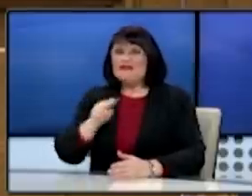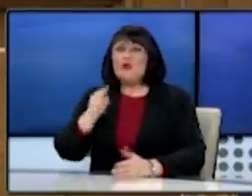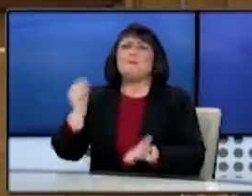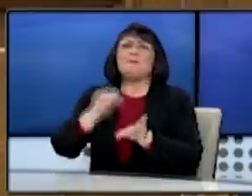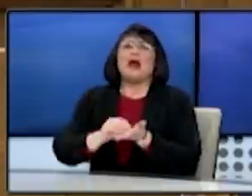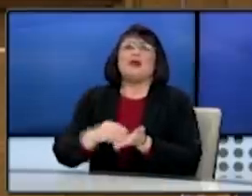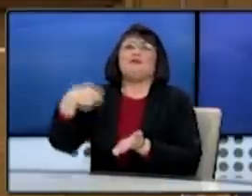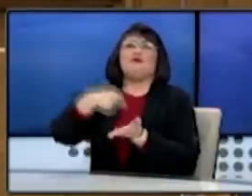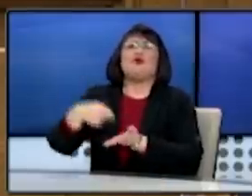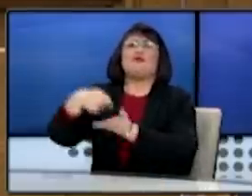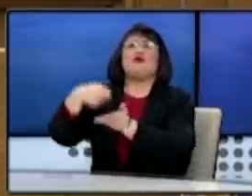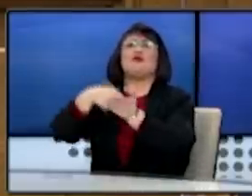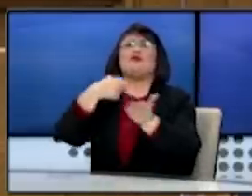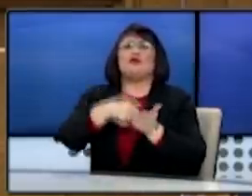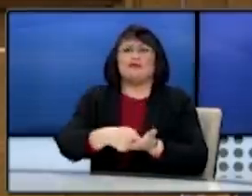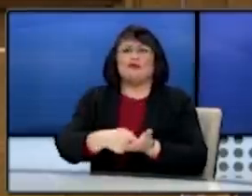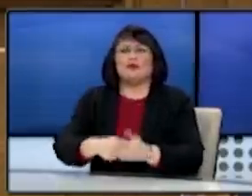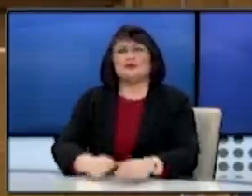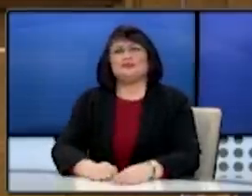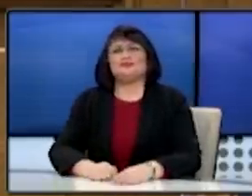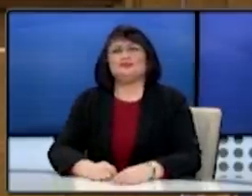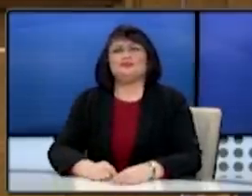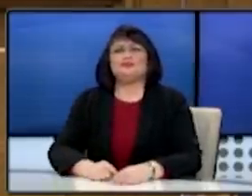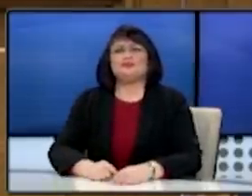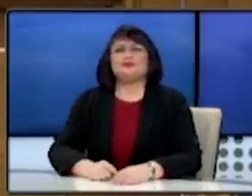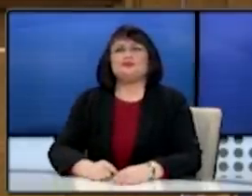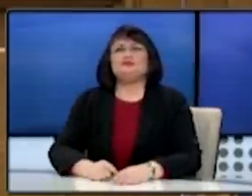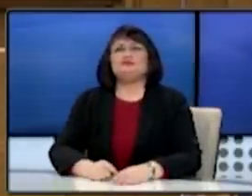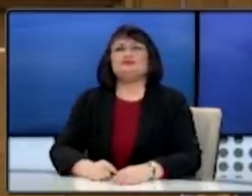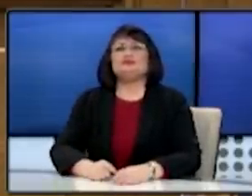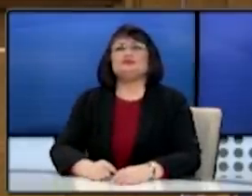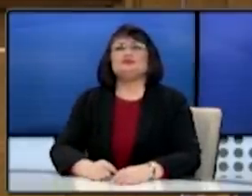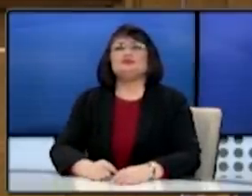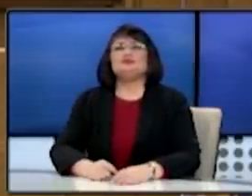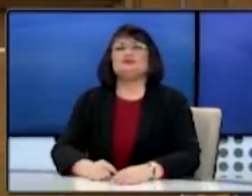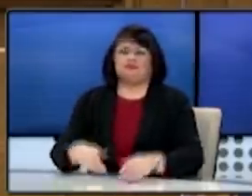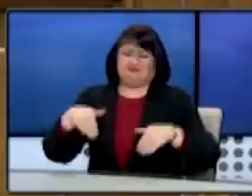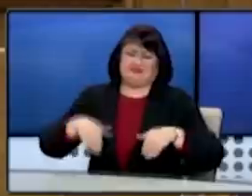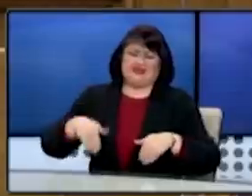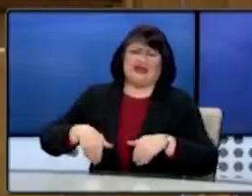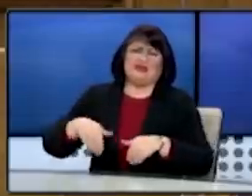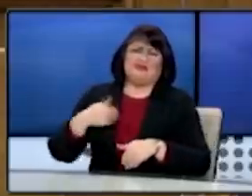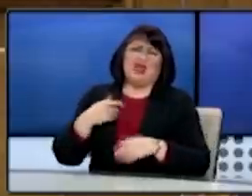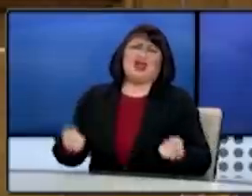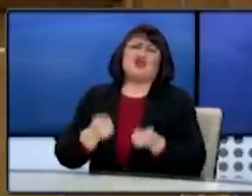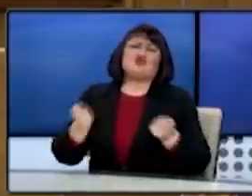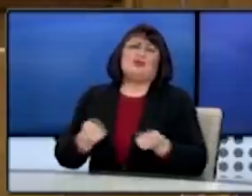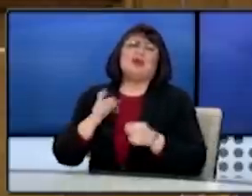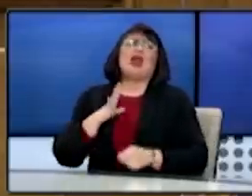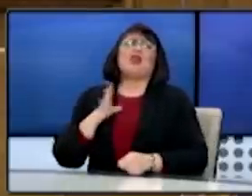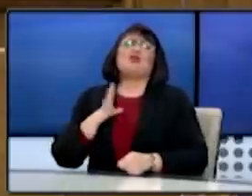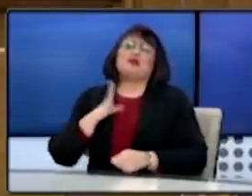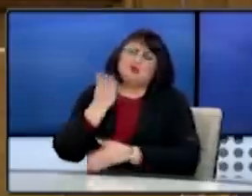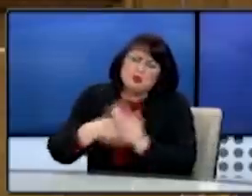λόγια, αυτή η αύξηση των φορολογικών εσόδων θα βγει κυρίως από τις τσέπες των εργαζομένων, των ανθρώπων